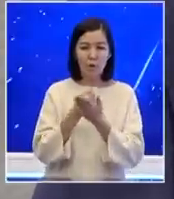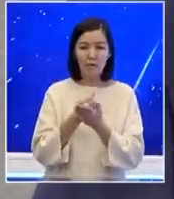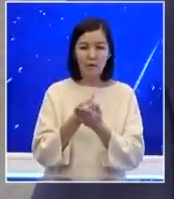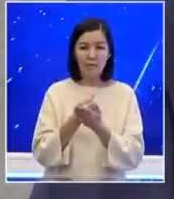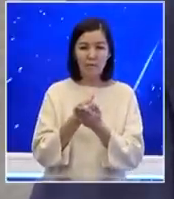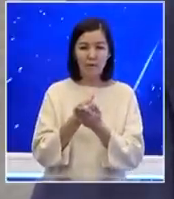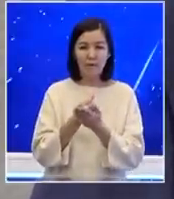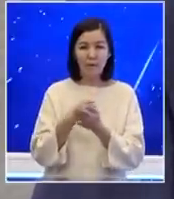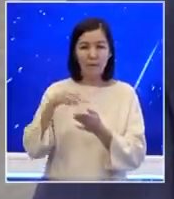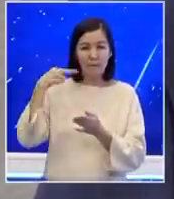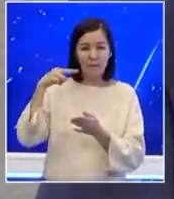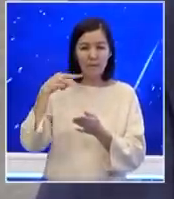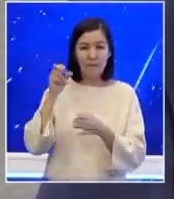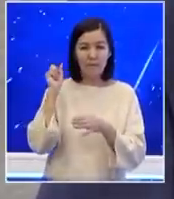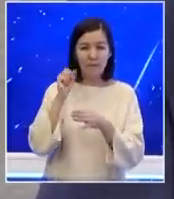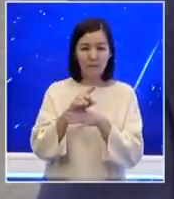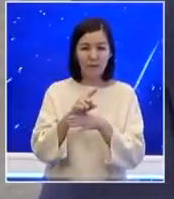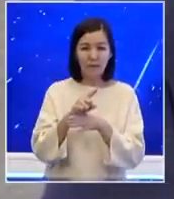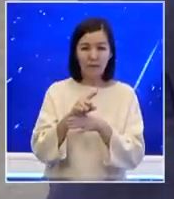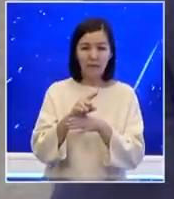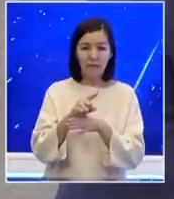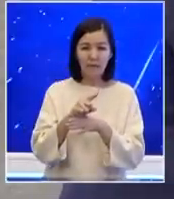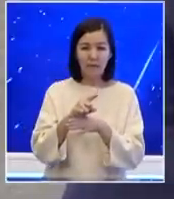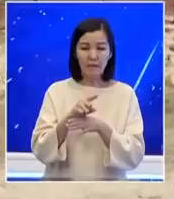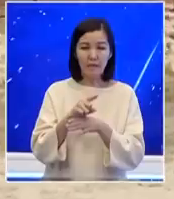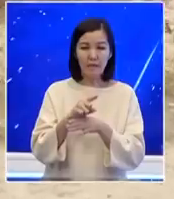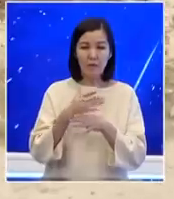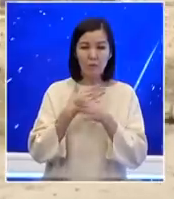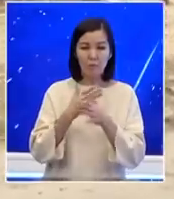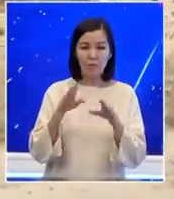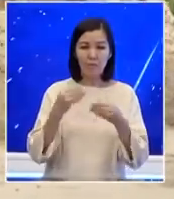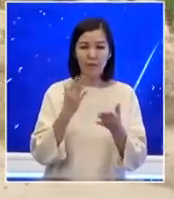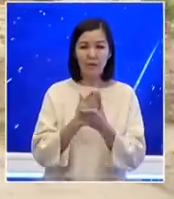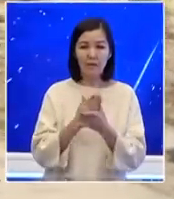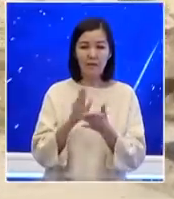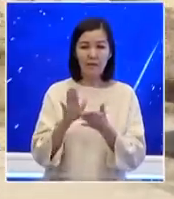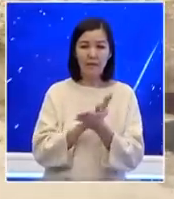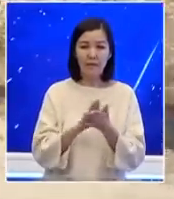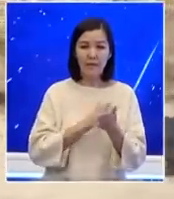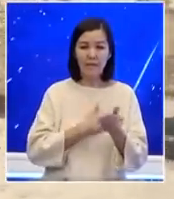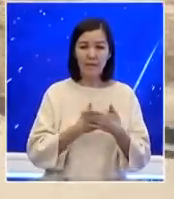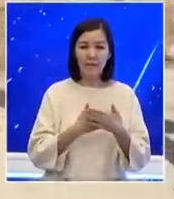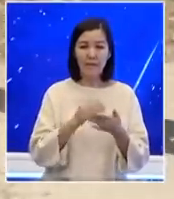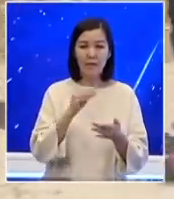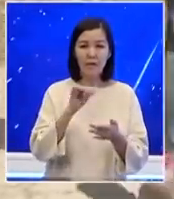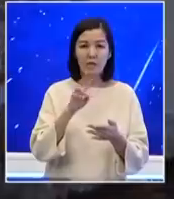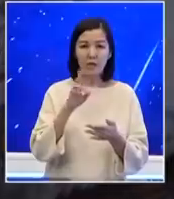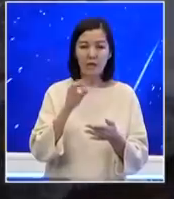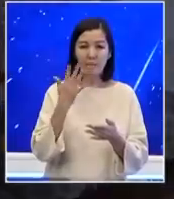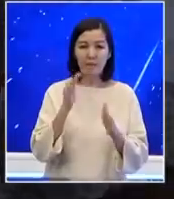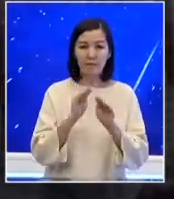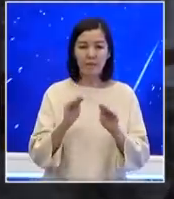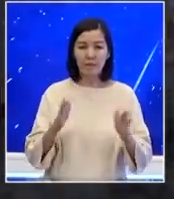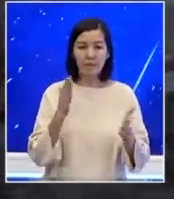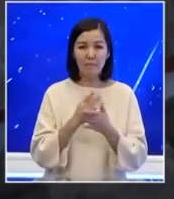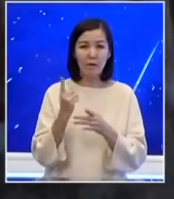еңсесін президенттің мәлімдемесі олардың еңсесі халықтың еңсесін бір көтеріп тастады. Еріктілер алдымен Жаңыл Қарабаеваның үйіне барды. 5 бірдей баланы